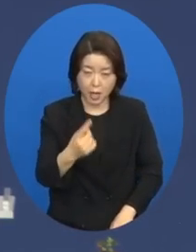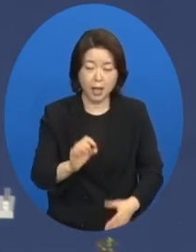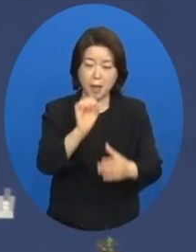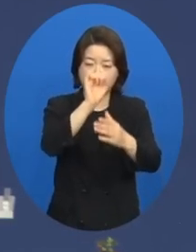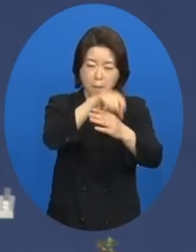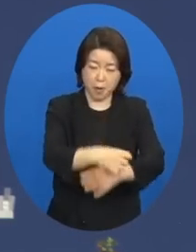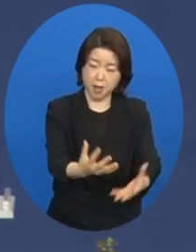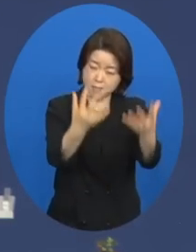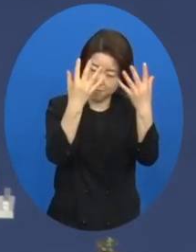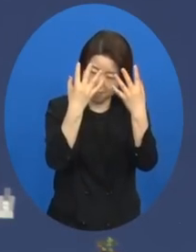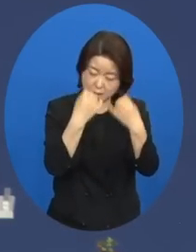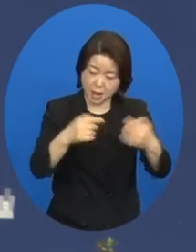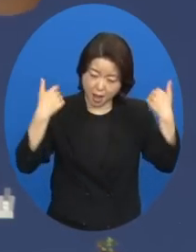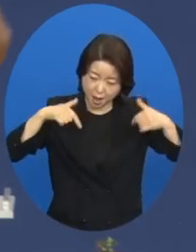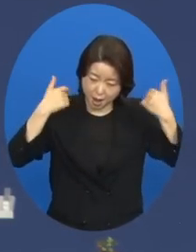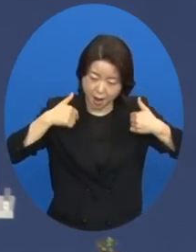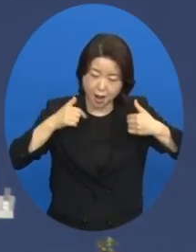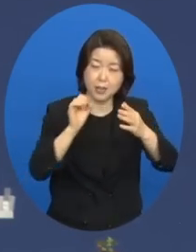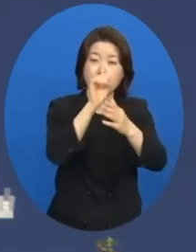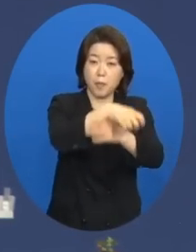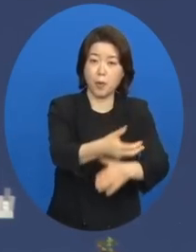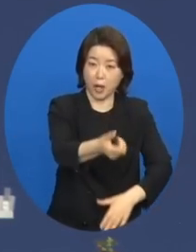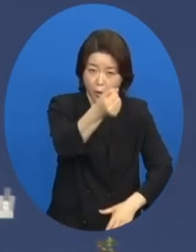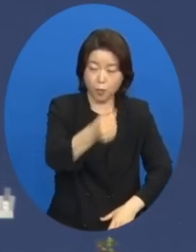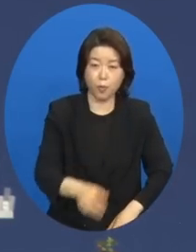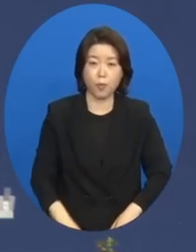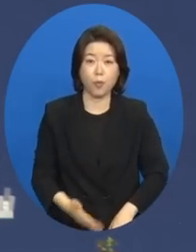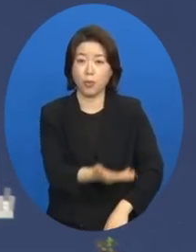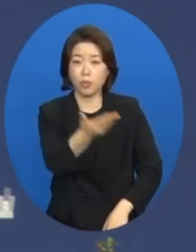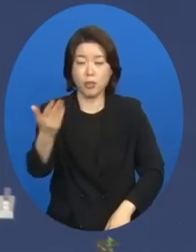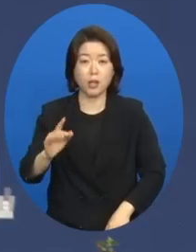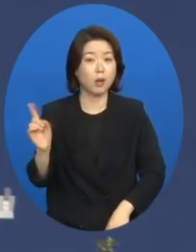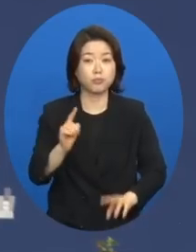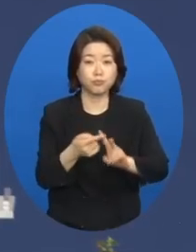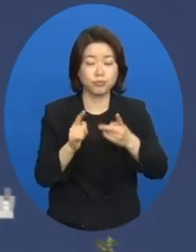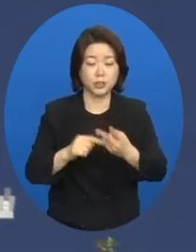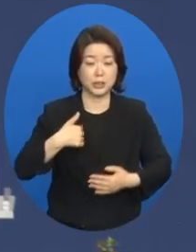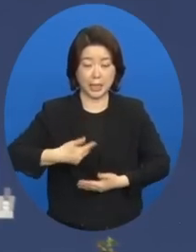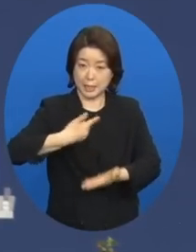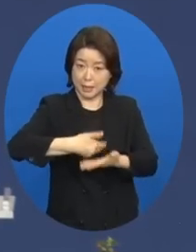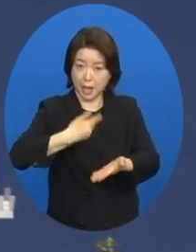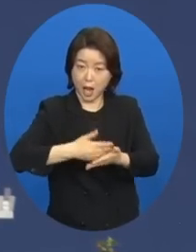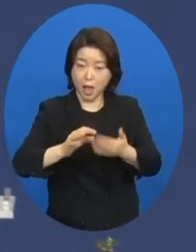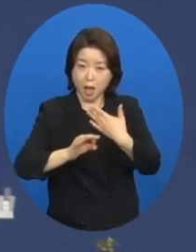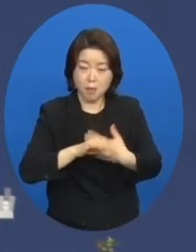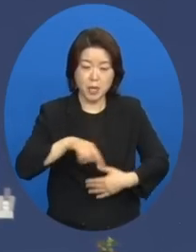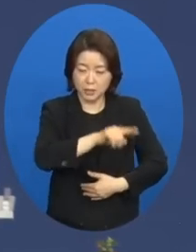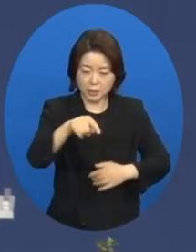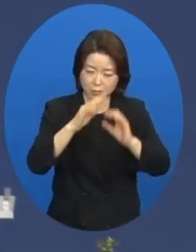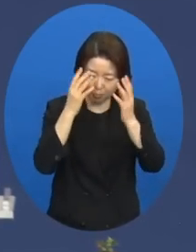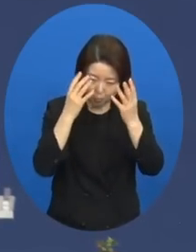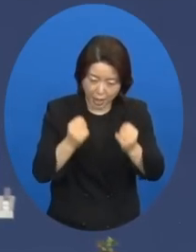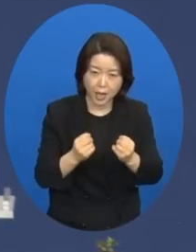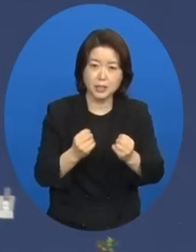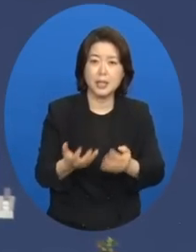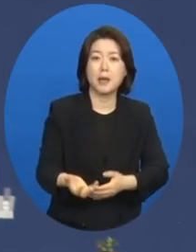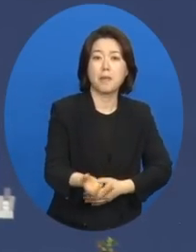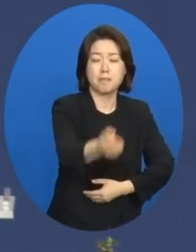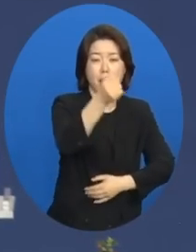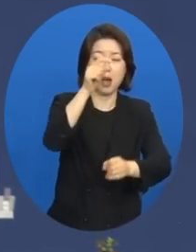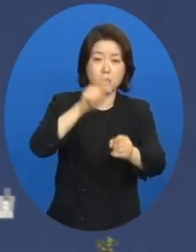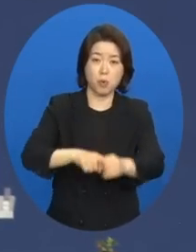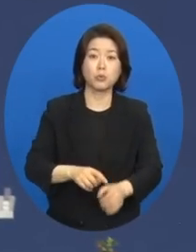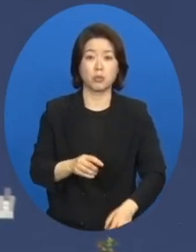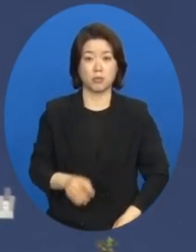과실을 항상 맺게 하고 그리고 너희가 무엇이든지 내게 구하면 그 모든 것을 받게 하려